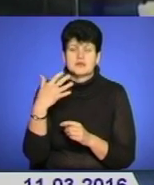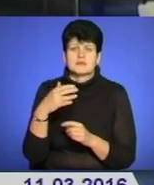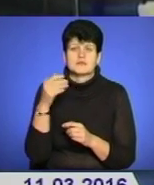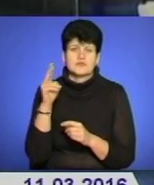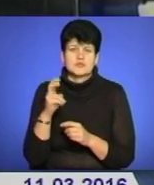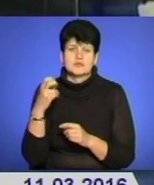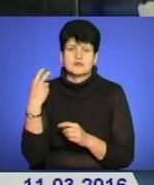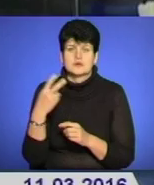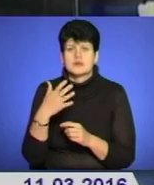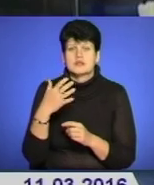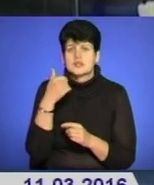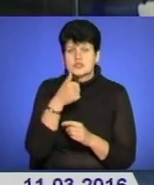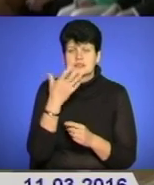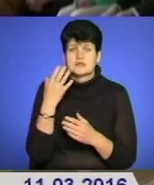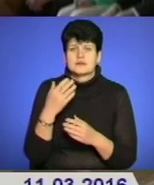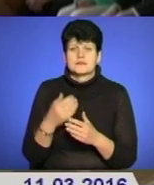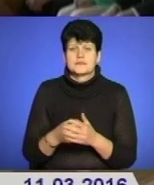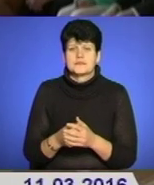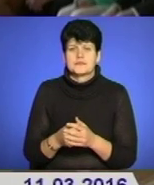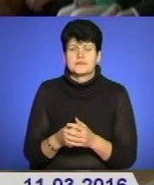Шевченка. Подробиці далі.